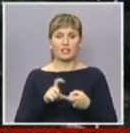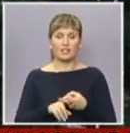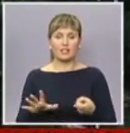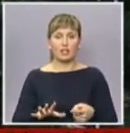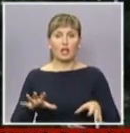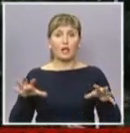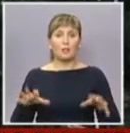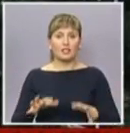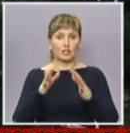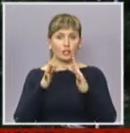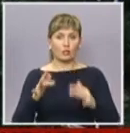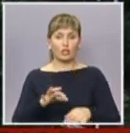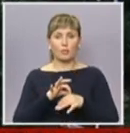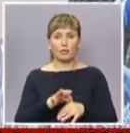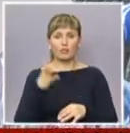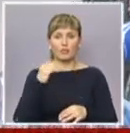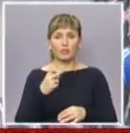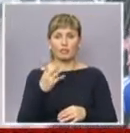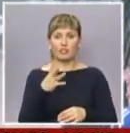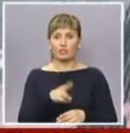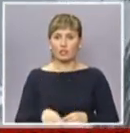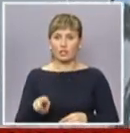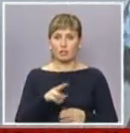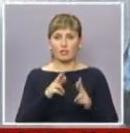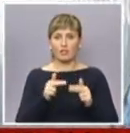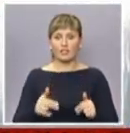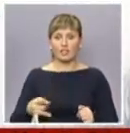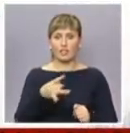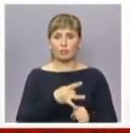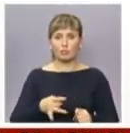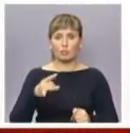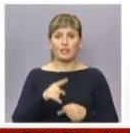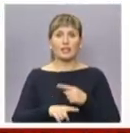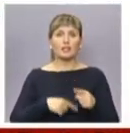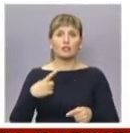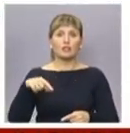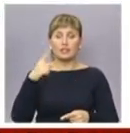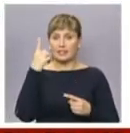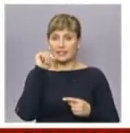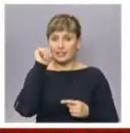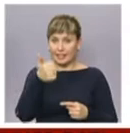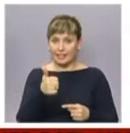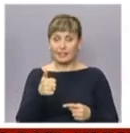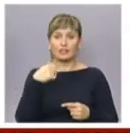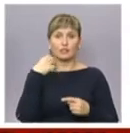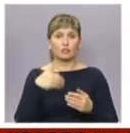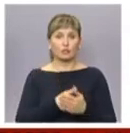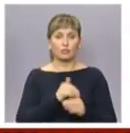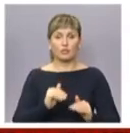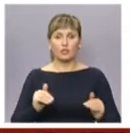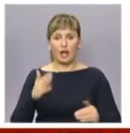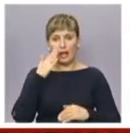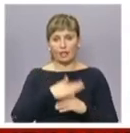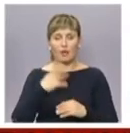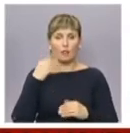вот президентская елка пройдет в Алматы 24 декабря во Дворце Республики. На следующий день в цирке ребят с наступающим Новым годом поздравит